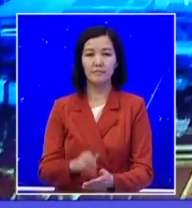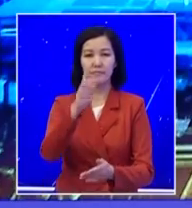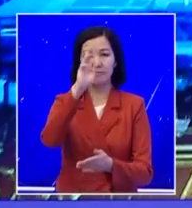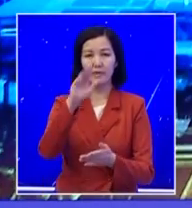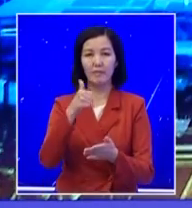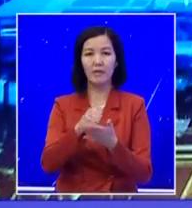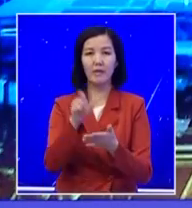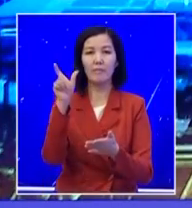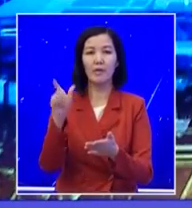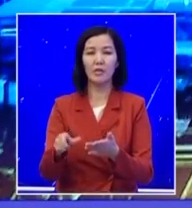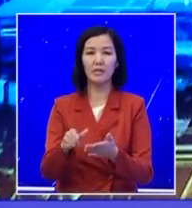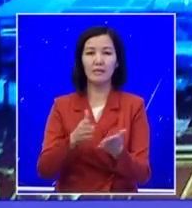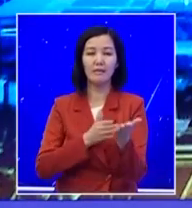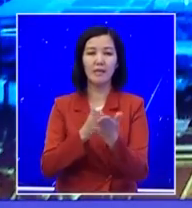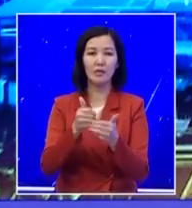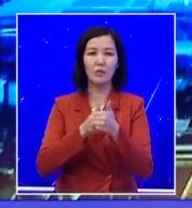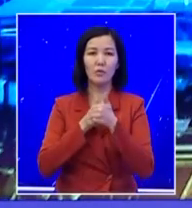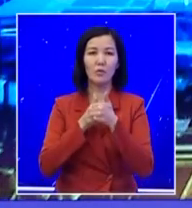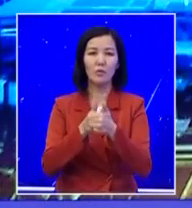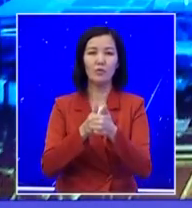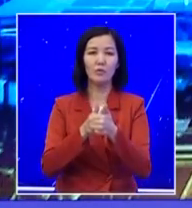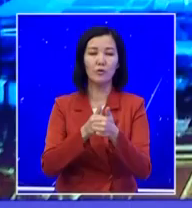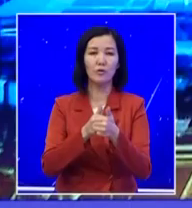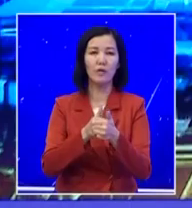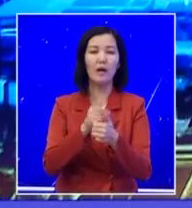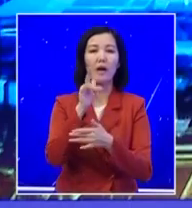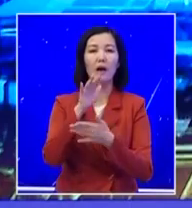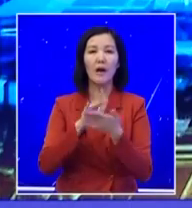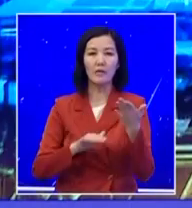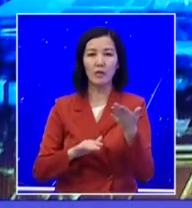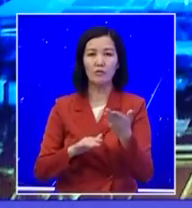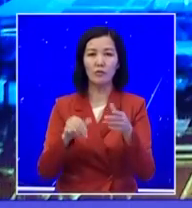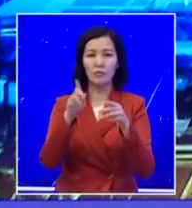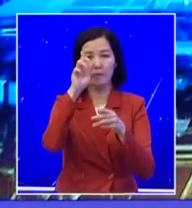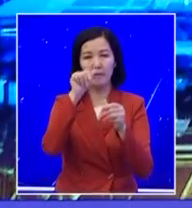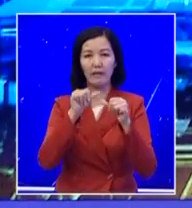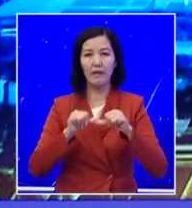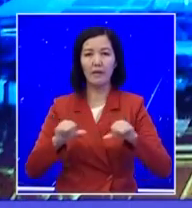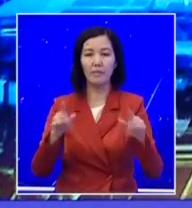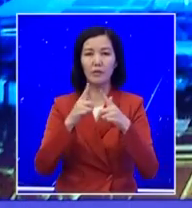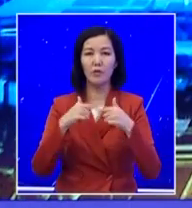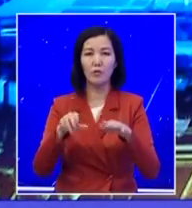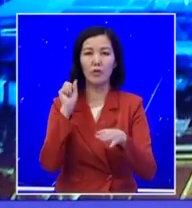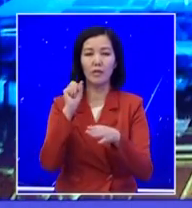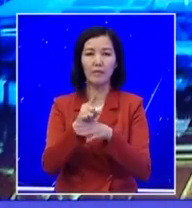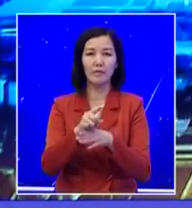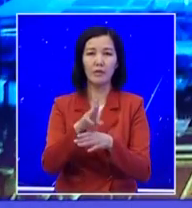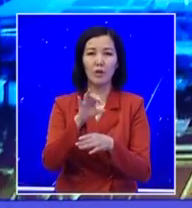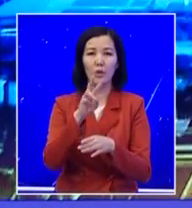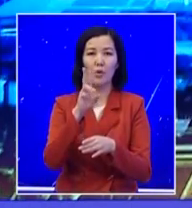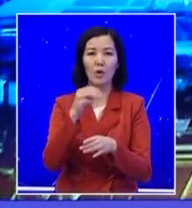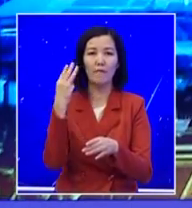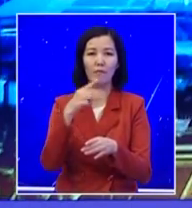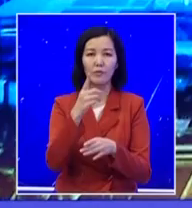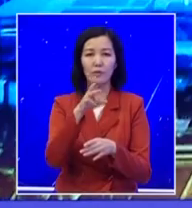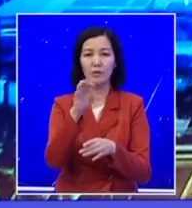Мемлекет басшысы саяси қуғын-сүргін құрбандарын ақтау үшін арнайы мемлекеттік комиссия құруды тапсырды. Бұл туралы Қасым-Жомарт Тоқаев 31